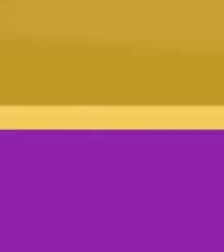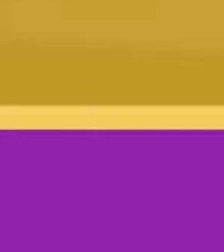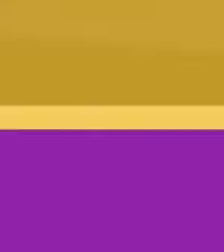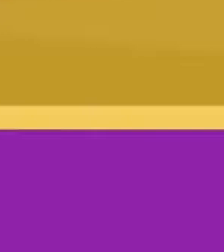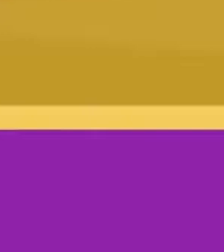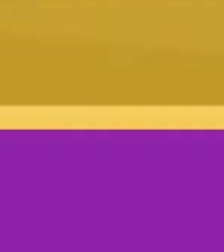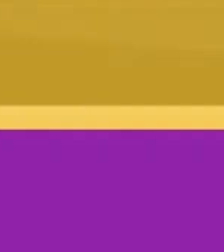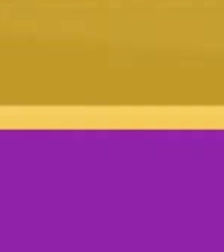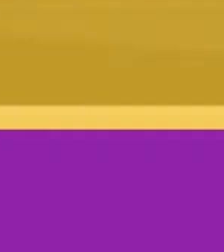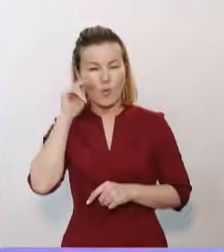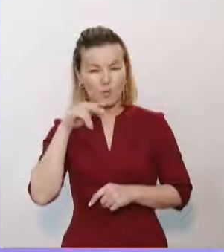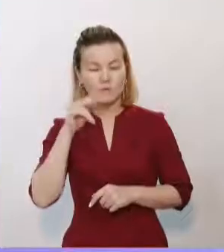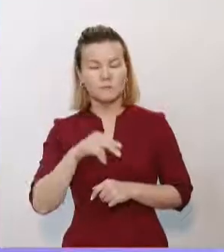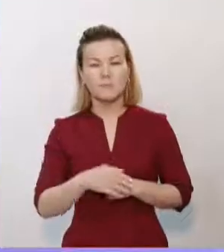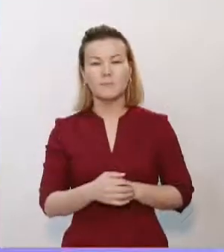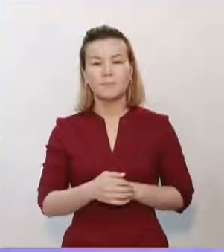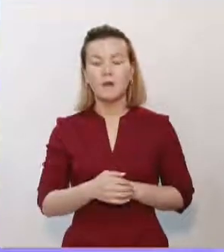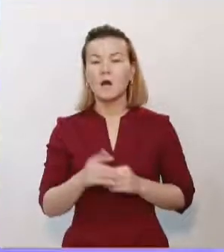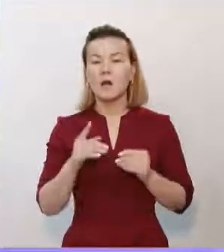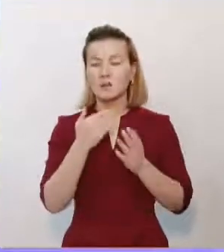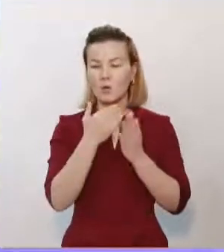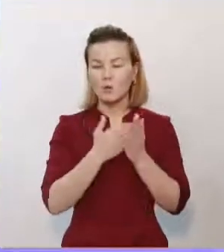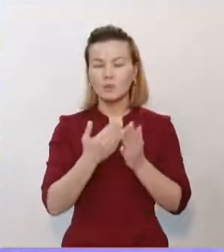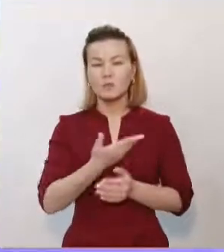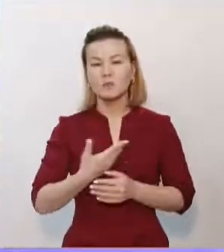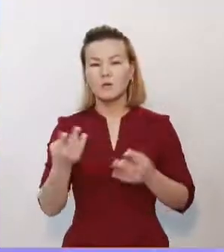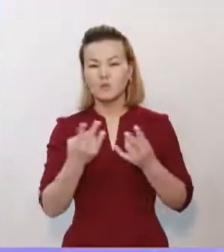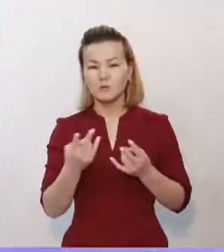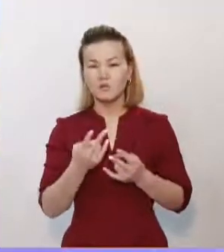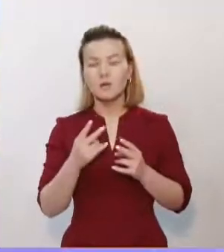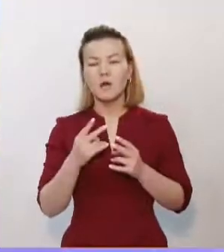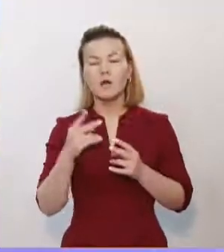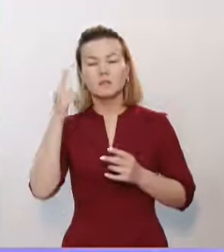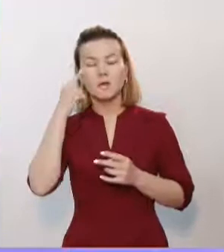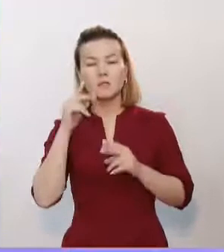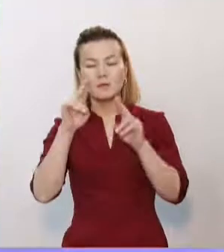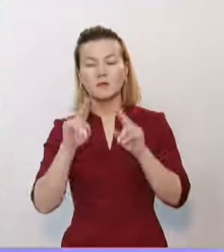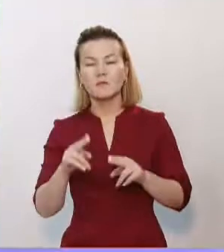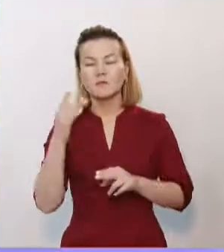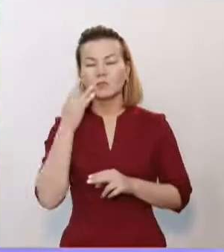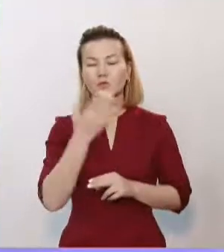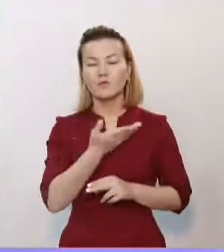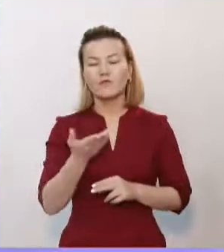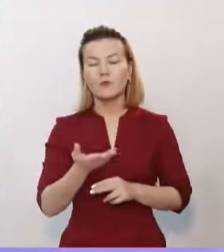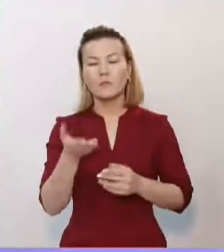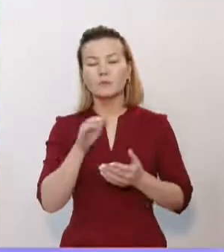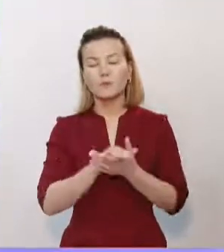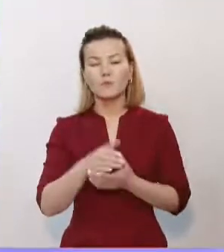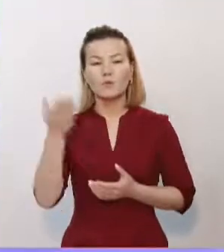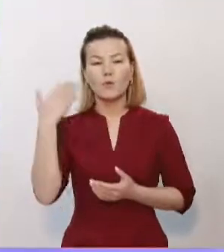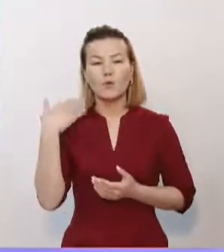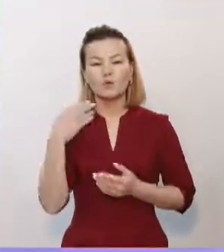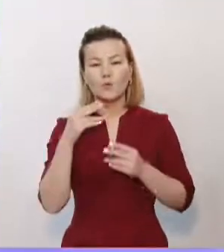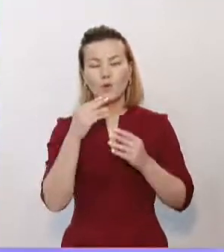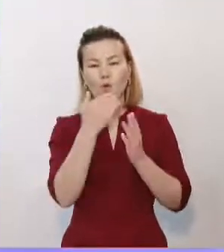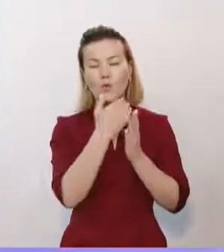Телеурок. На уроке нам понадобятся знания правил, с которыми вы познакомились на прошлом